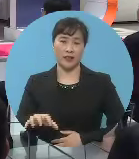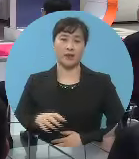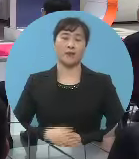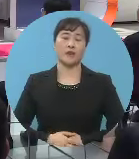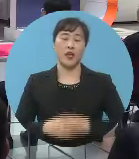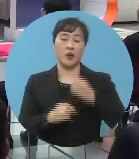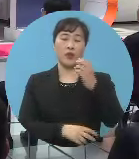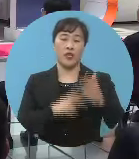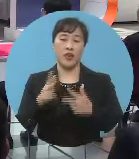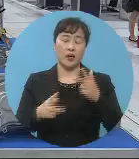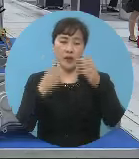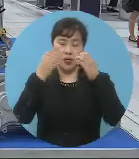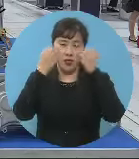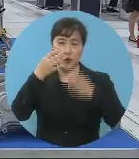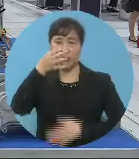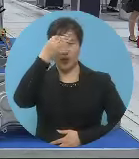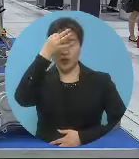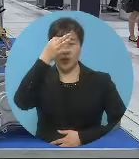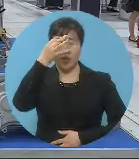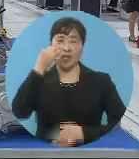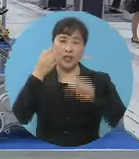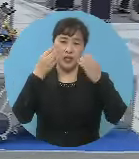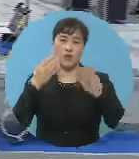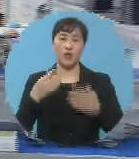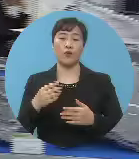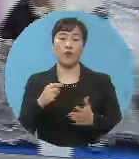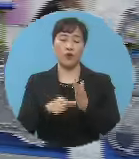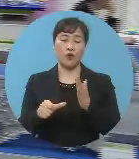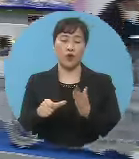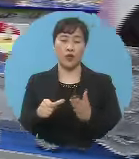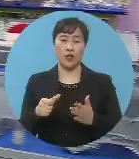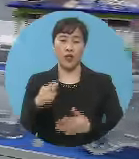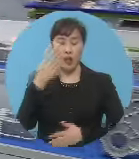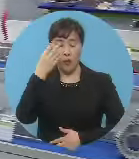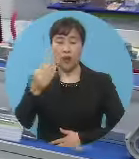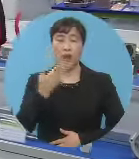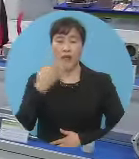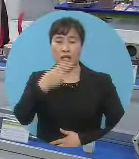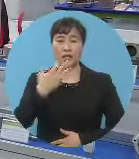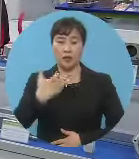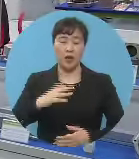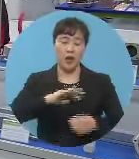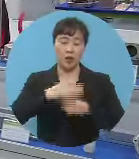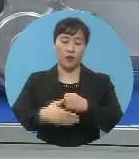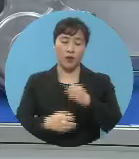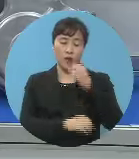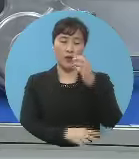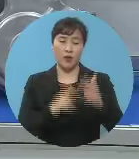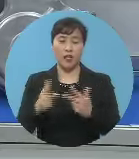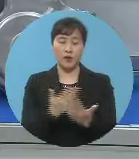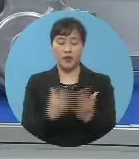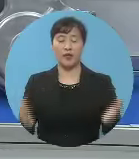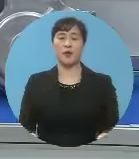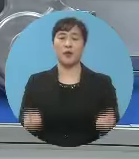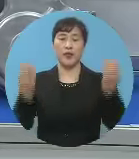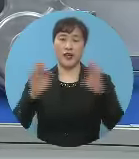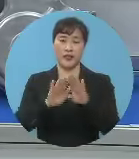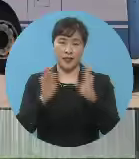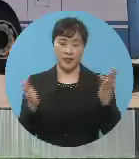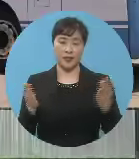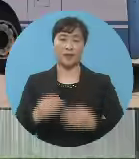산업의 신기술과 첨단 제품을 한눈에 볼 수 있는 2018 국제 뿌리 산업 전시회가 열렸습니다.